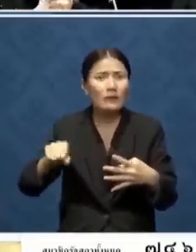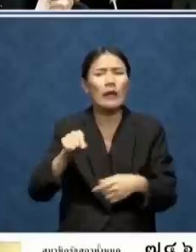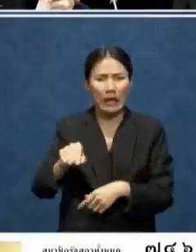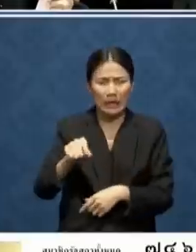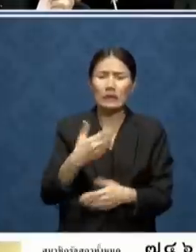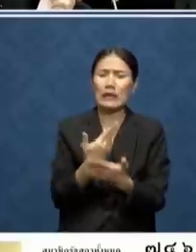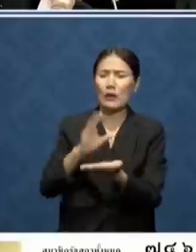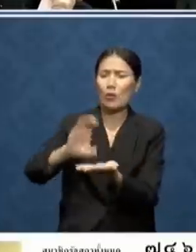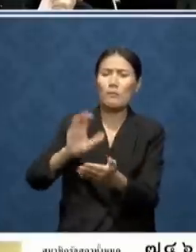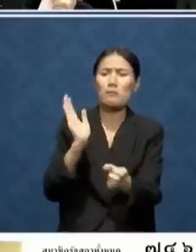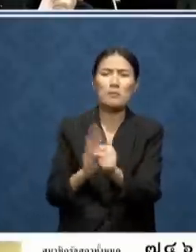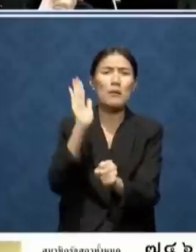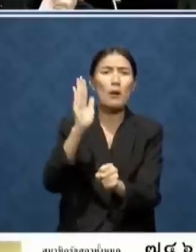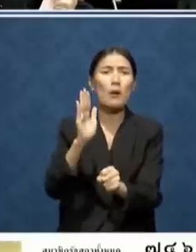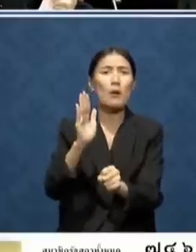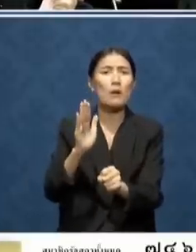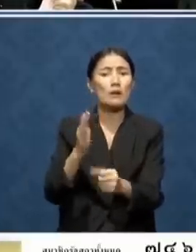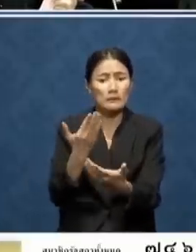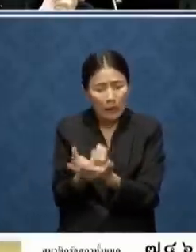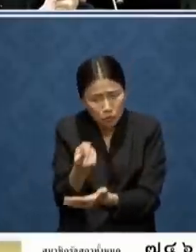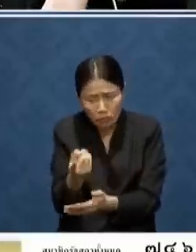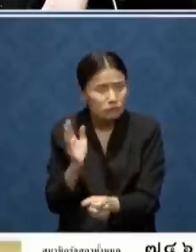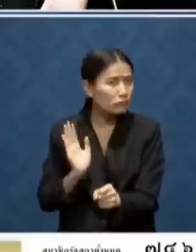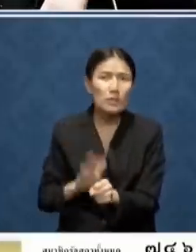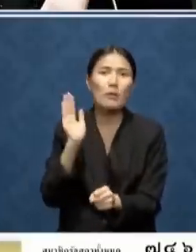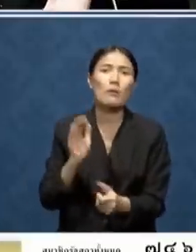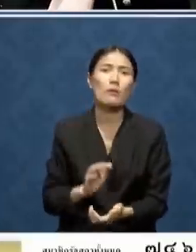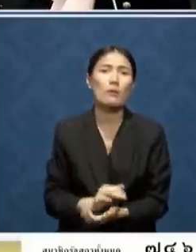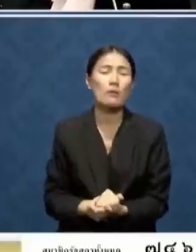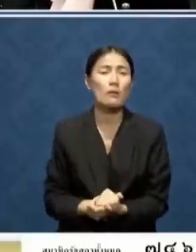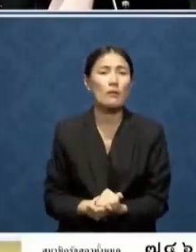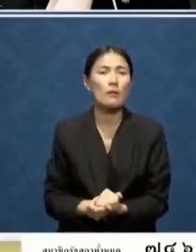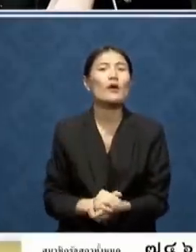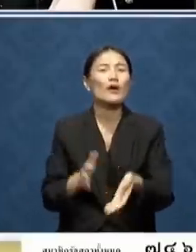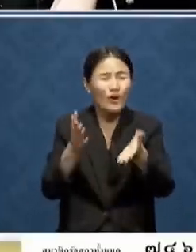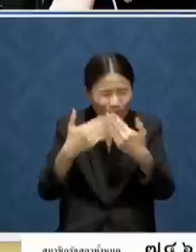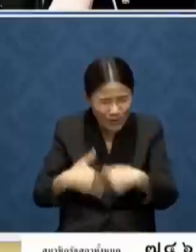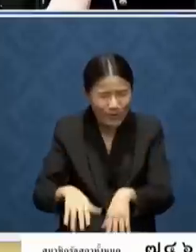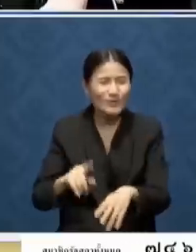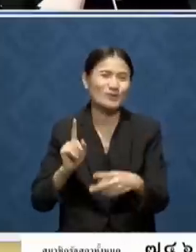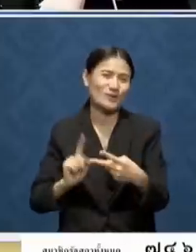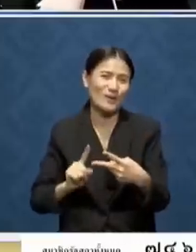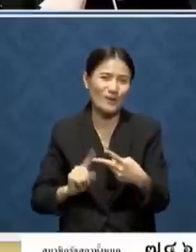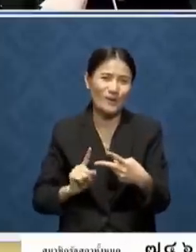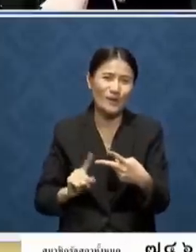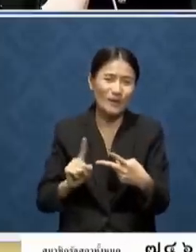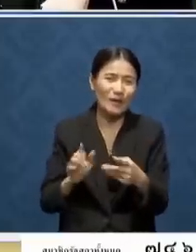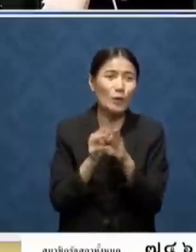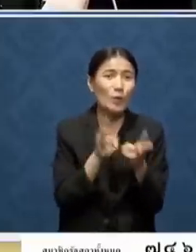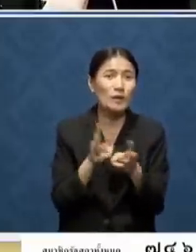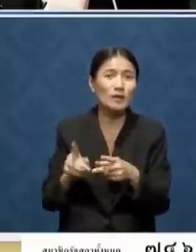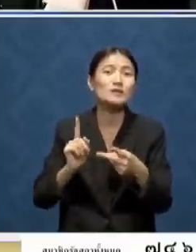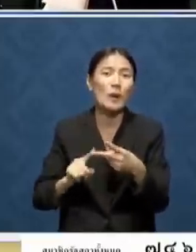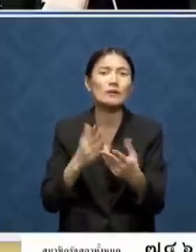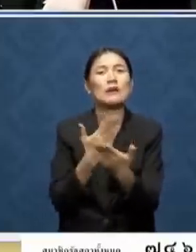จากงบจะไม่พอแล้วเงินสดก็อาจจะไม่พอด้วยนะคะมันเลยจำเป็นที่ต้องเป็นทางเลือกที่ 2ค่ะทางเลือกที่ 2ก็คือใช้เงินนอก